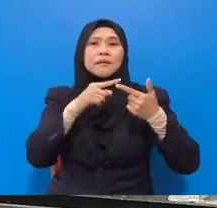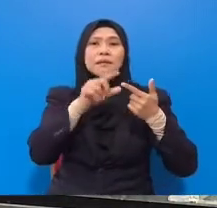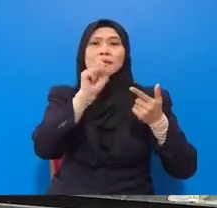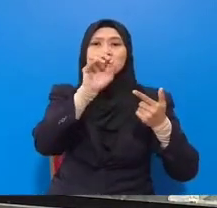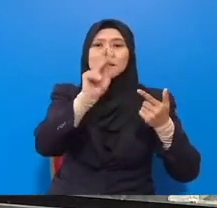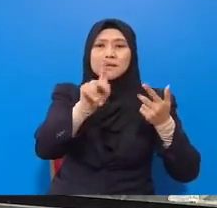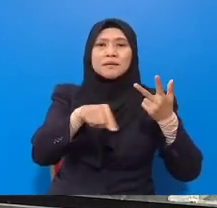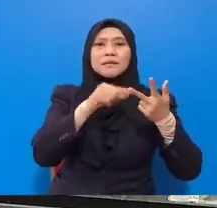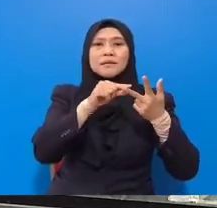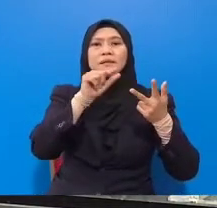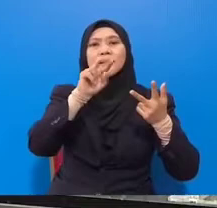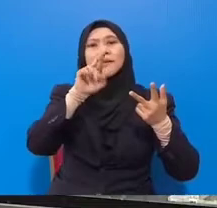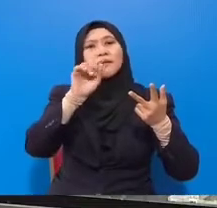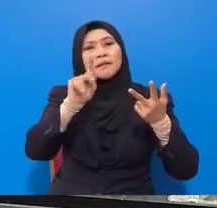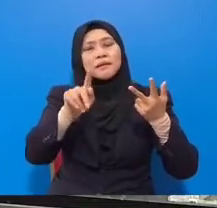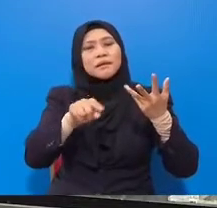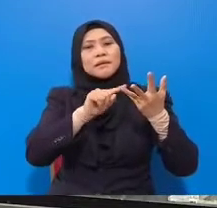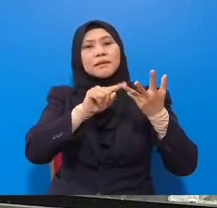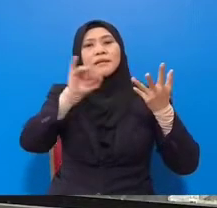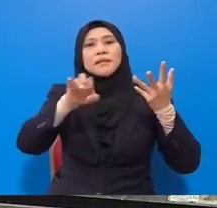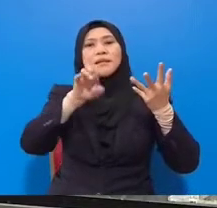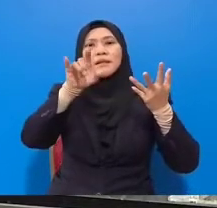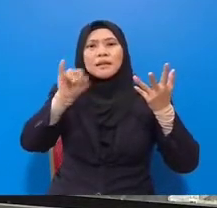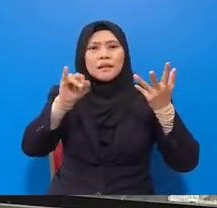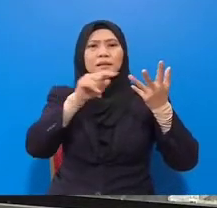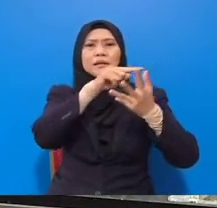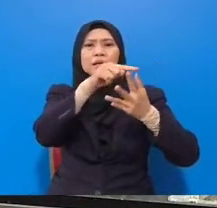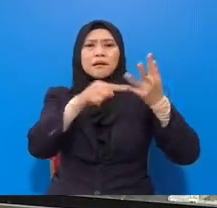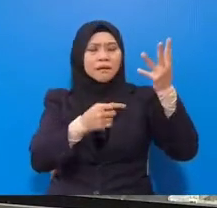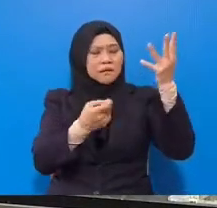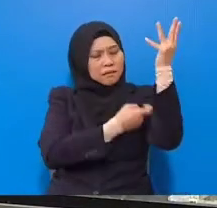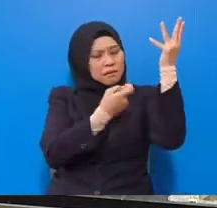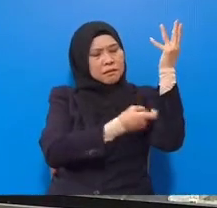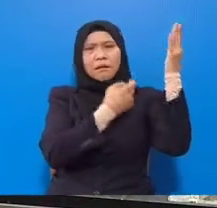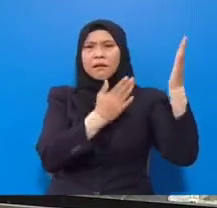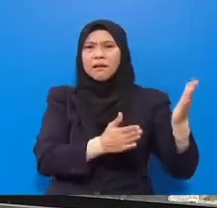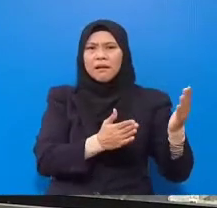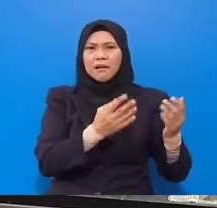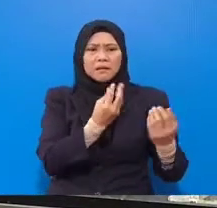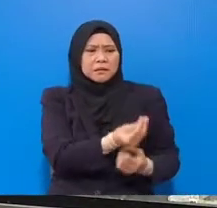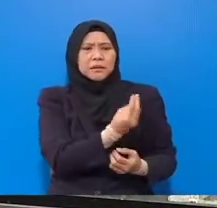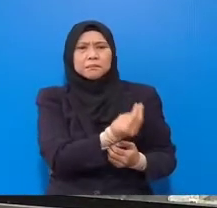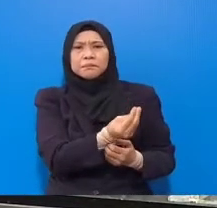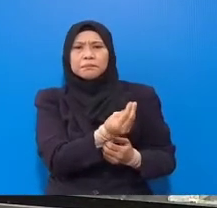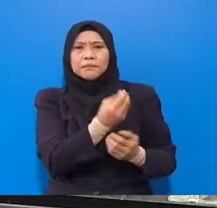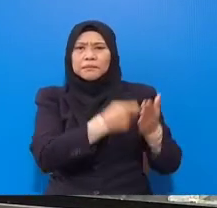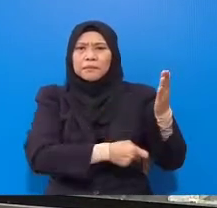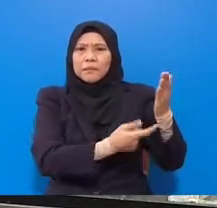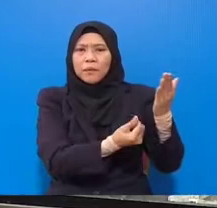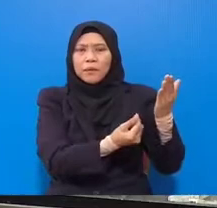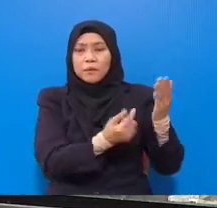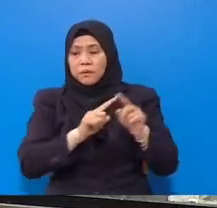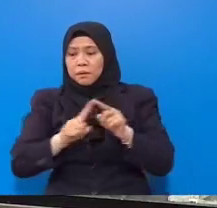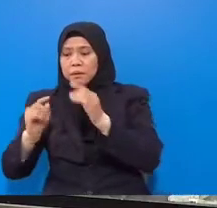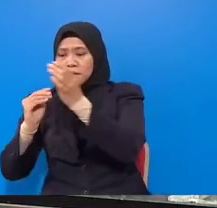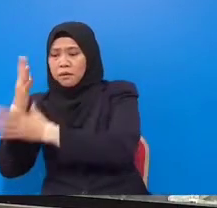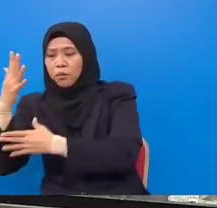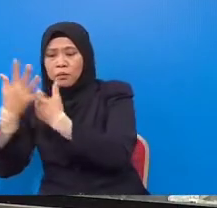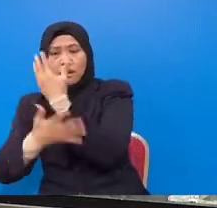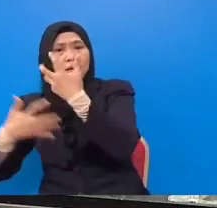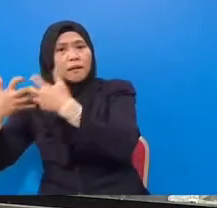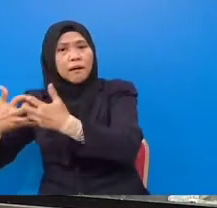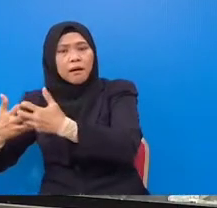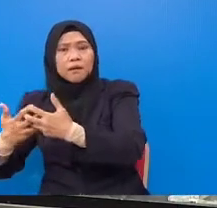diberi di Jelly nganggap Kenapa getah mereka tidak naik sedangkan permintaan sarung